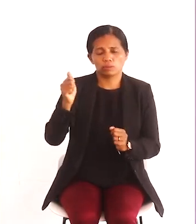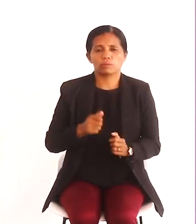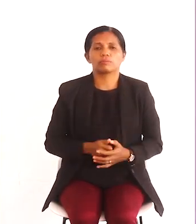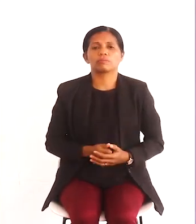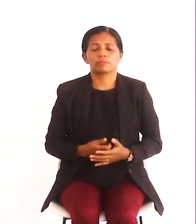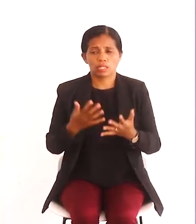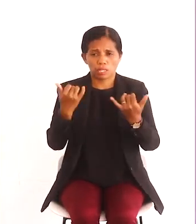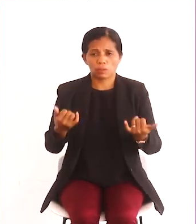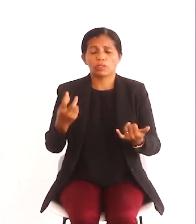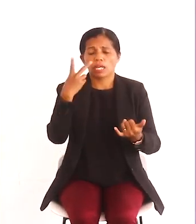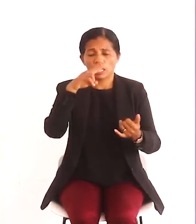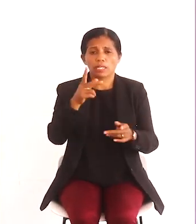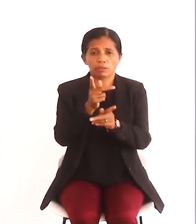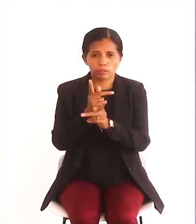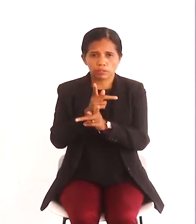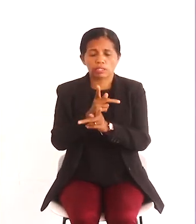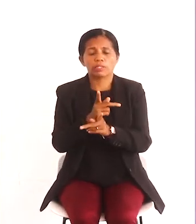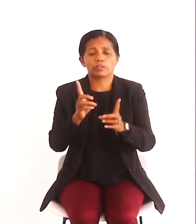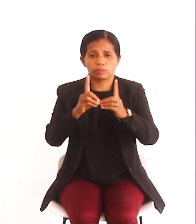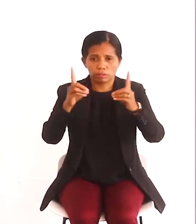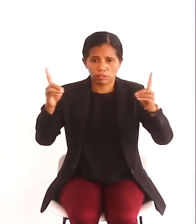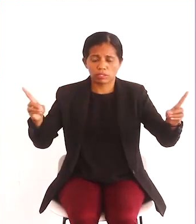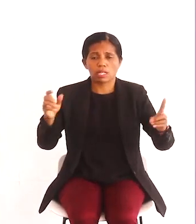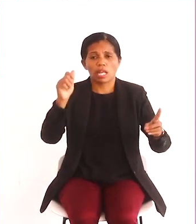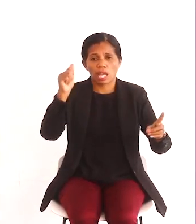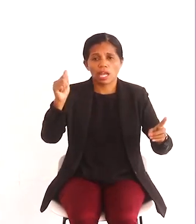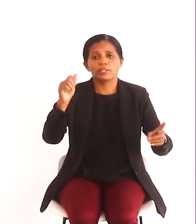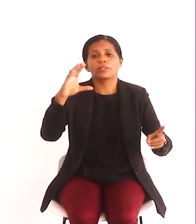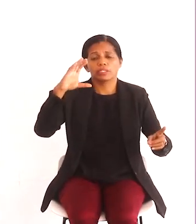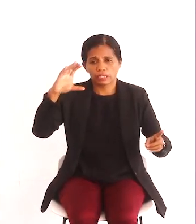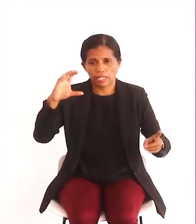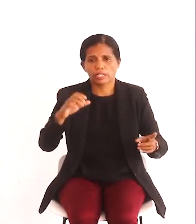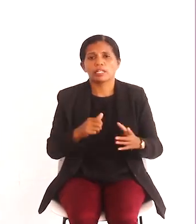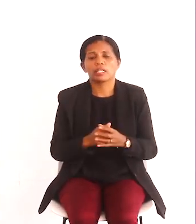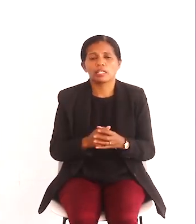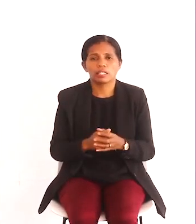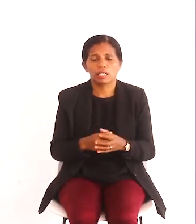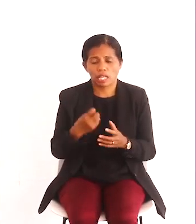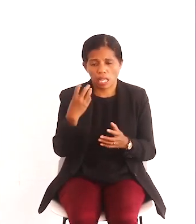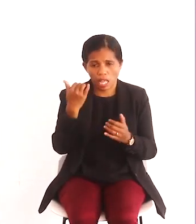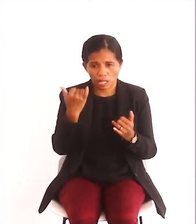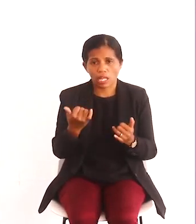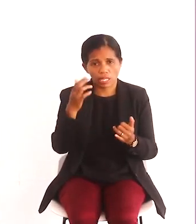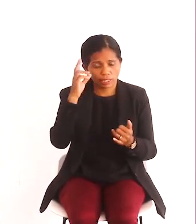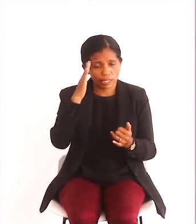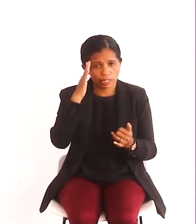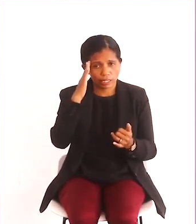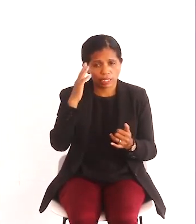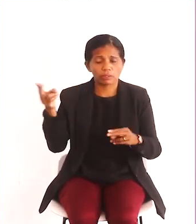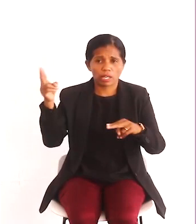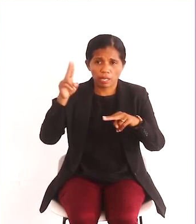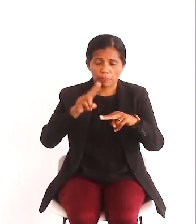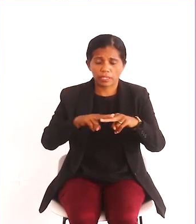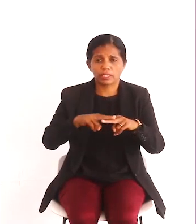Agora hare didiak distansia entre figura A no figura C. Nehira, atu hatene ita tengke aumenta